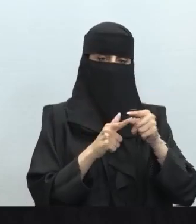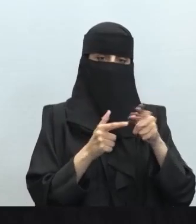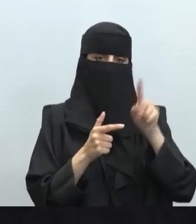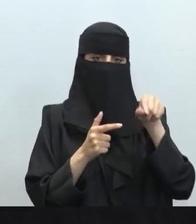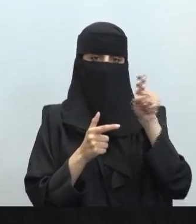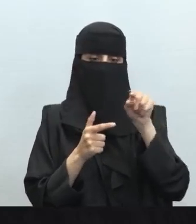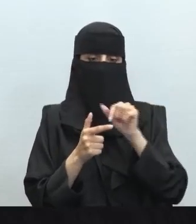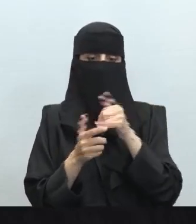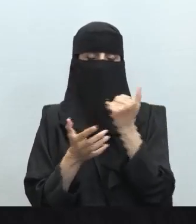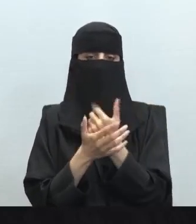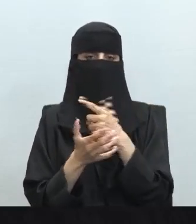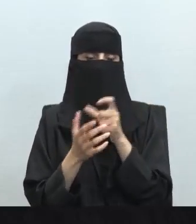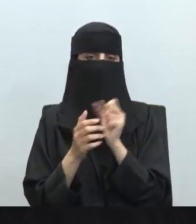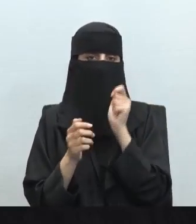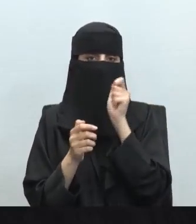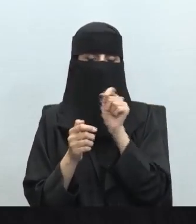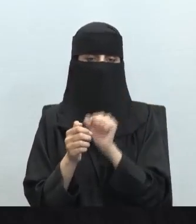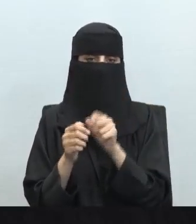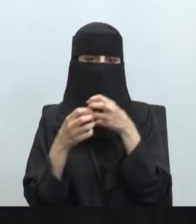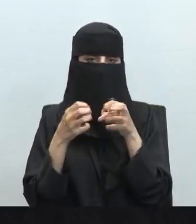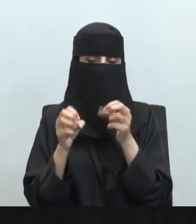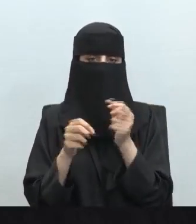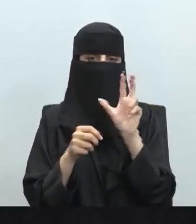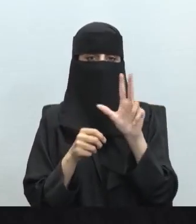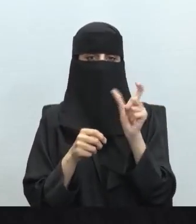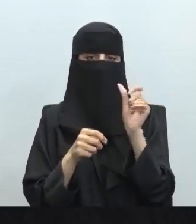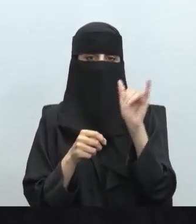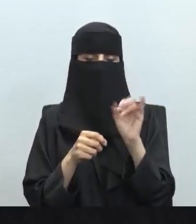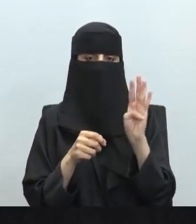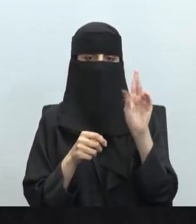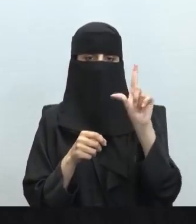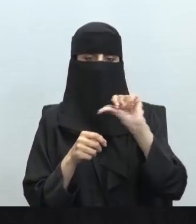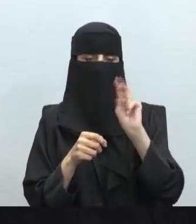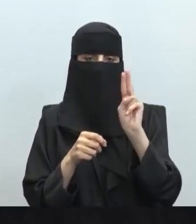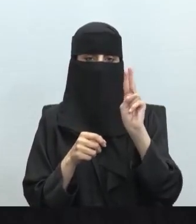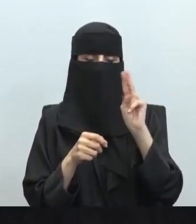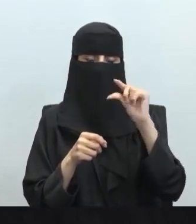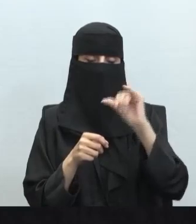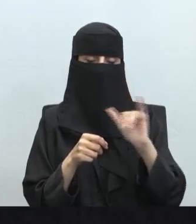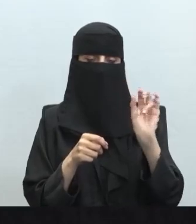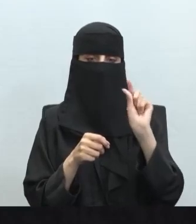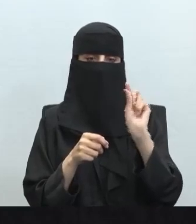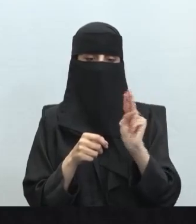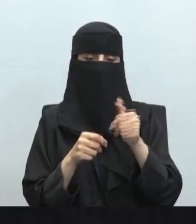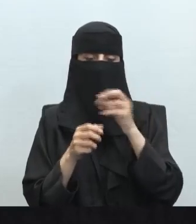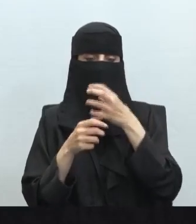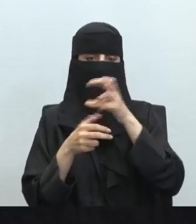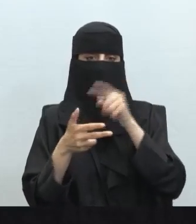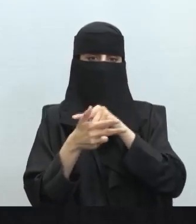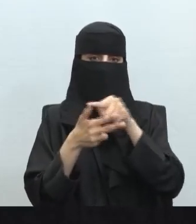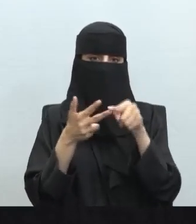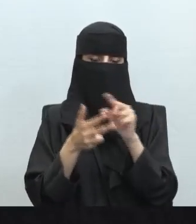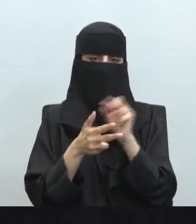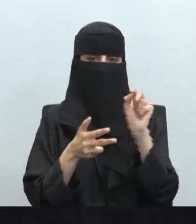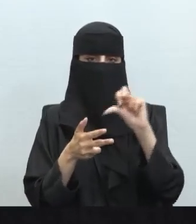النيوكليدات النيوكليد عباره عن ثلاثه اجزاء مجموعه فوسفات وقاعده نيتروجينيه وسكر رايبوز ولكن سكر